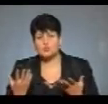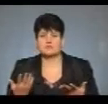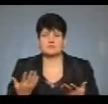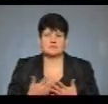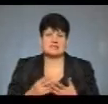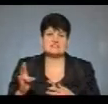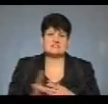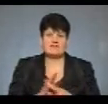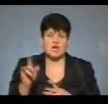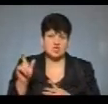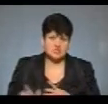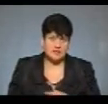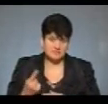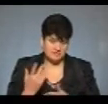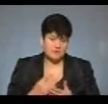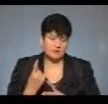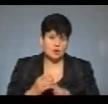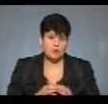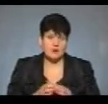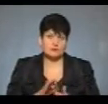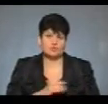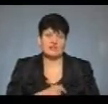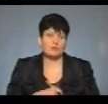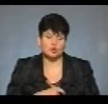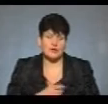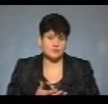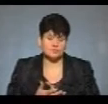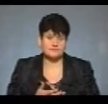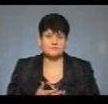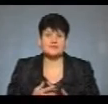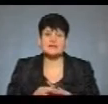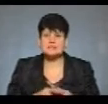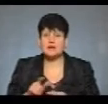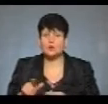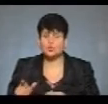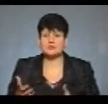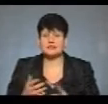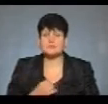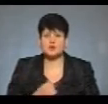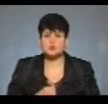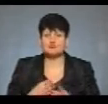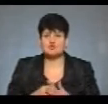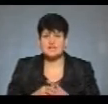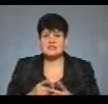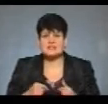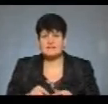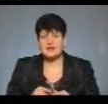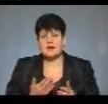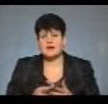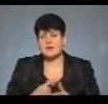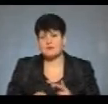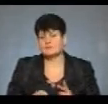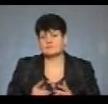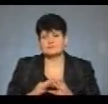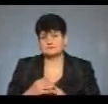навіть священник в одній із громад, став депутатом. От. Тобто це люди, які, скажімо так, працюють в бюджетній сфері, або це є фермери. Тобто безпосередньо